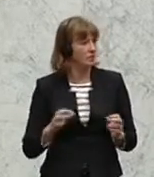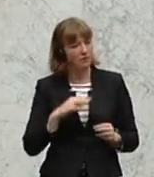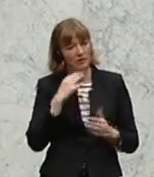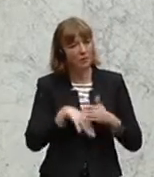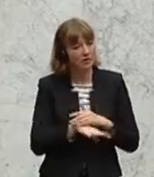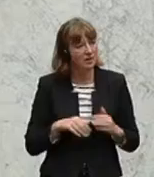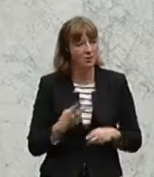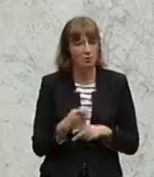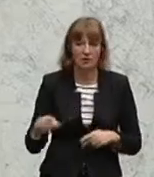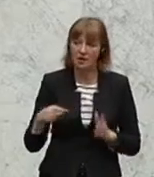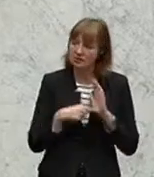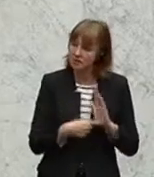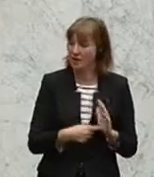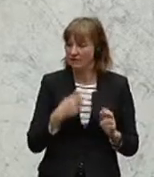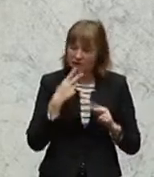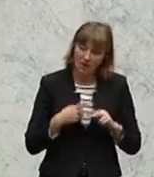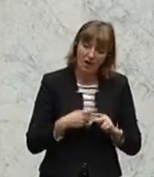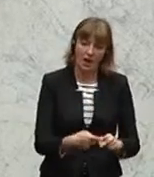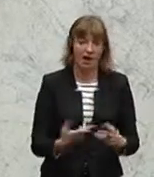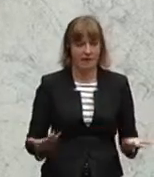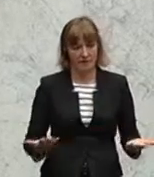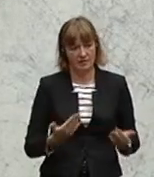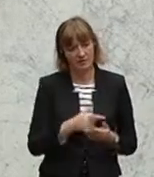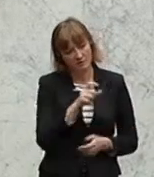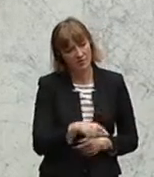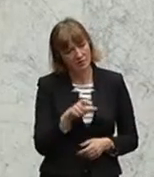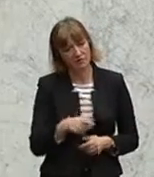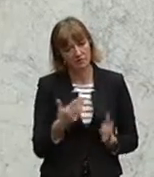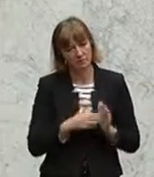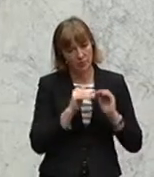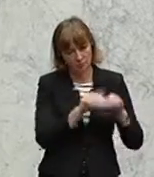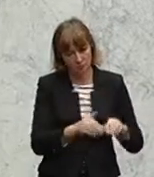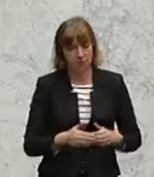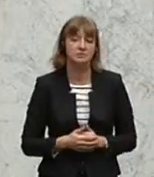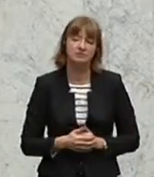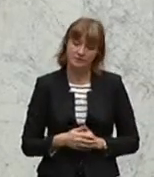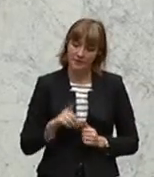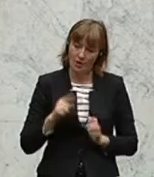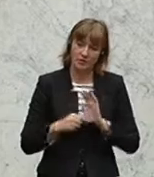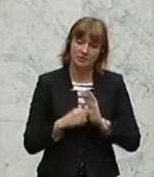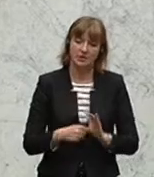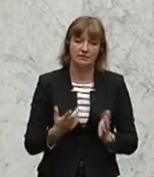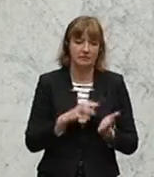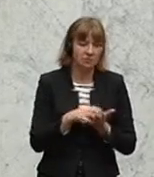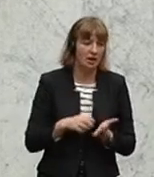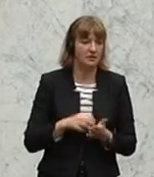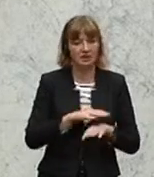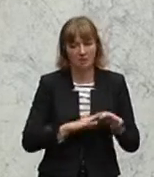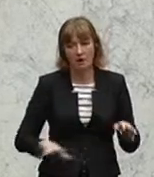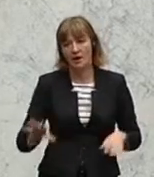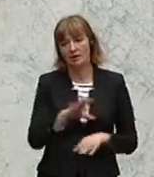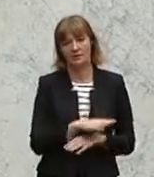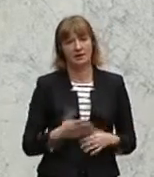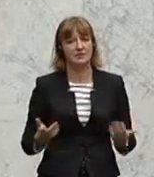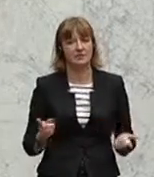vielen Unternehmen in Österreich, die sich für die Schutzsuchenden engagieren. Und das zeigen aber auch die Städte und Kommunen,